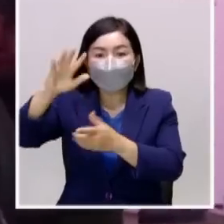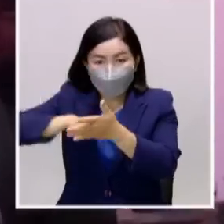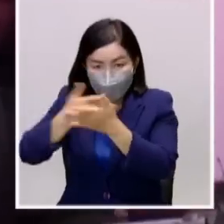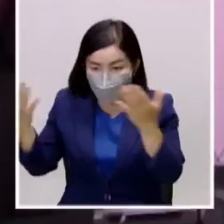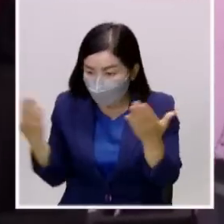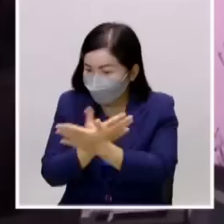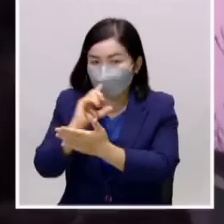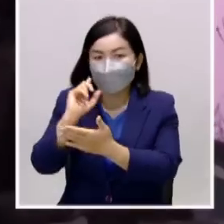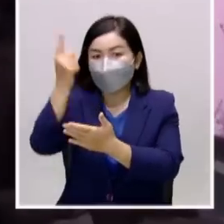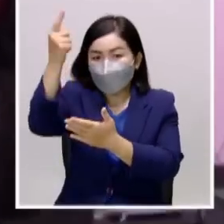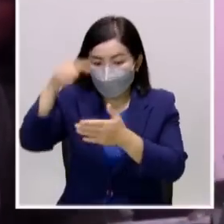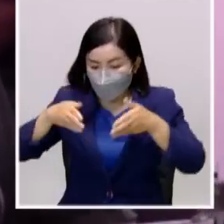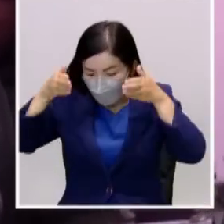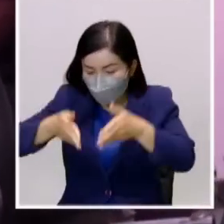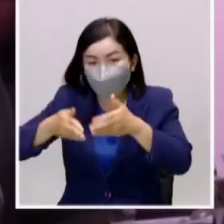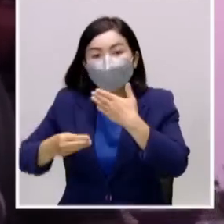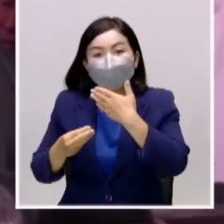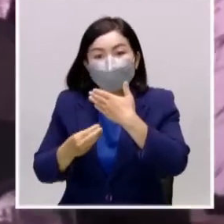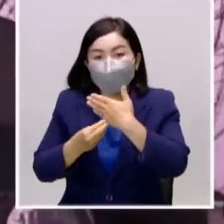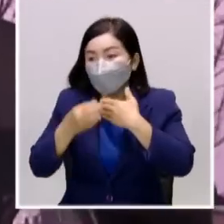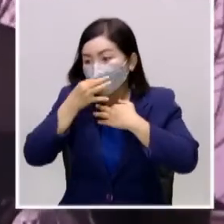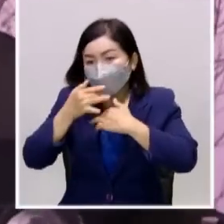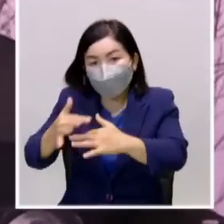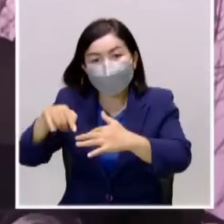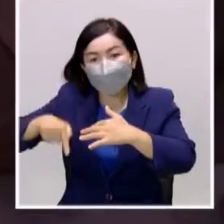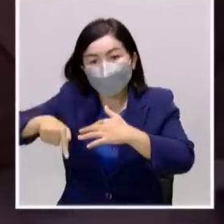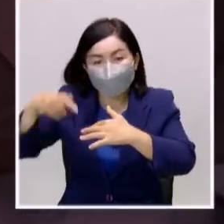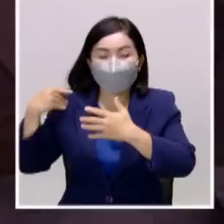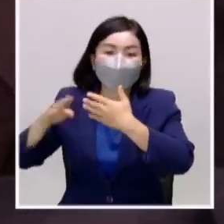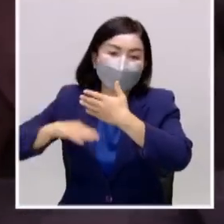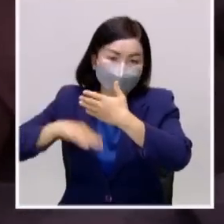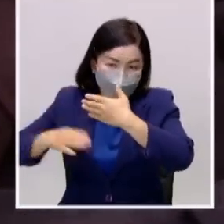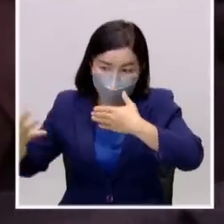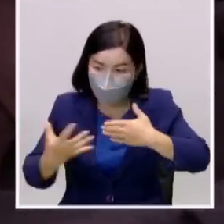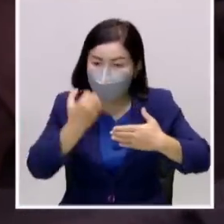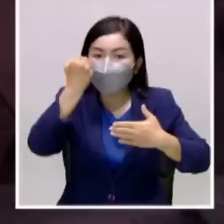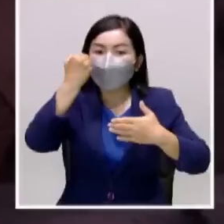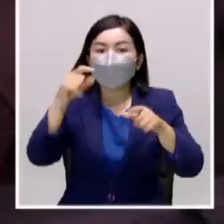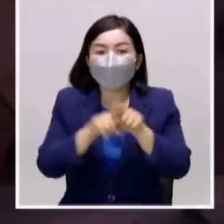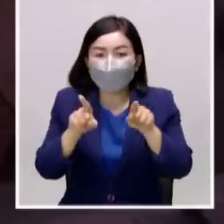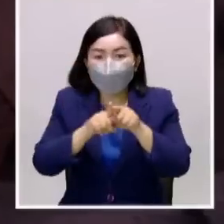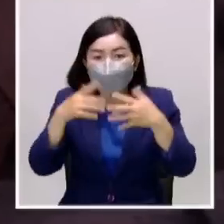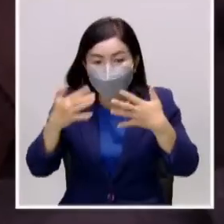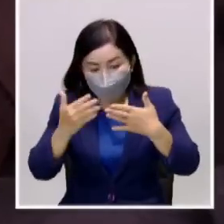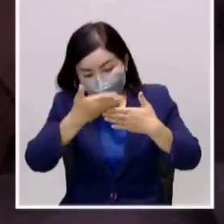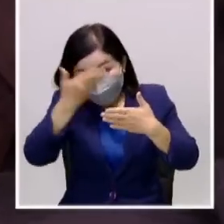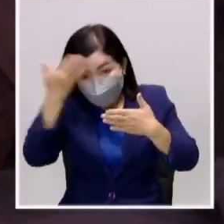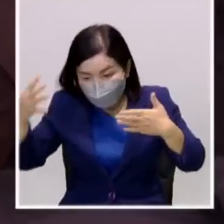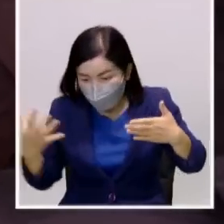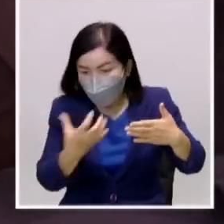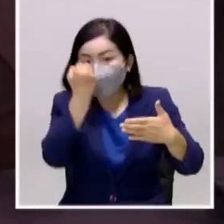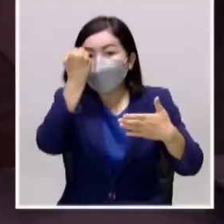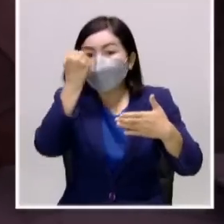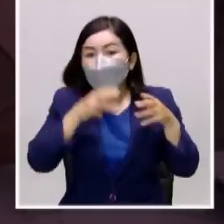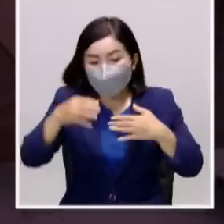แล้วก็หดเป้าหมายให้แคบลงมาอยู่ที่การยึดมาริอูโปลทางตอนใต้และเมืองเชอร์นีฮิฟทางตอนเหนือของยูเครนแท